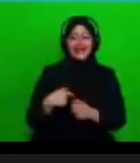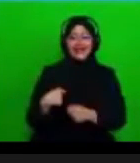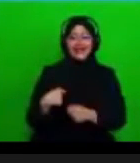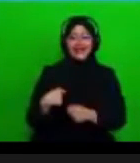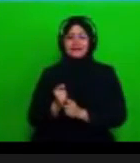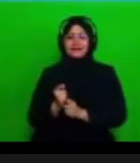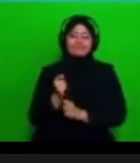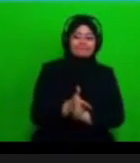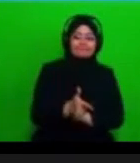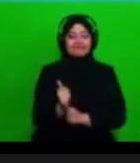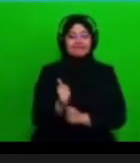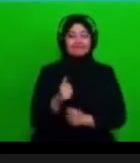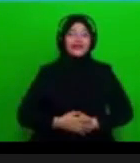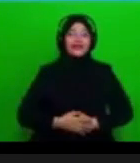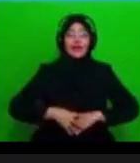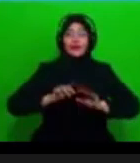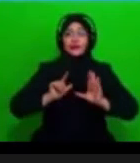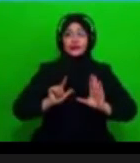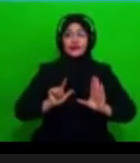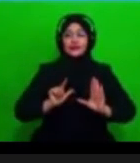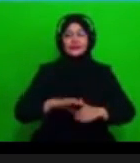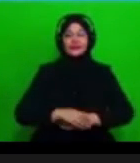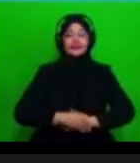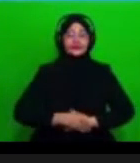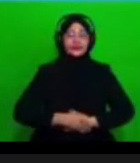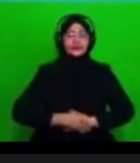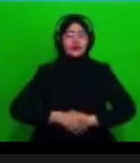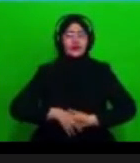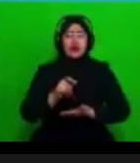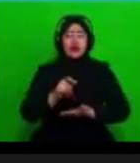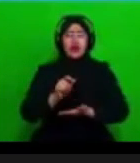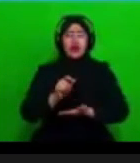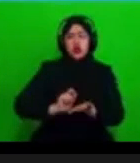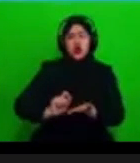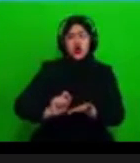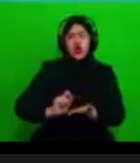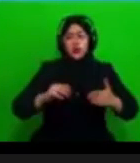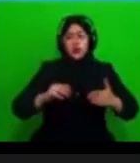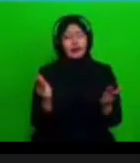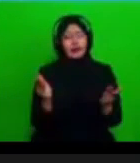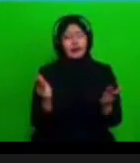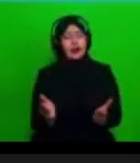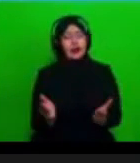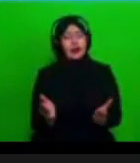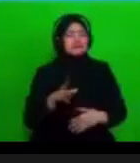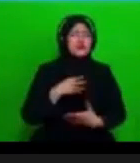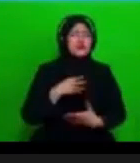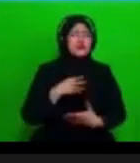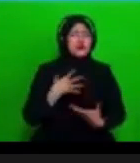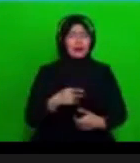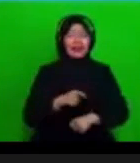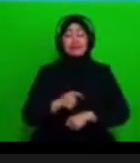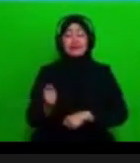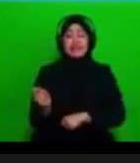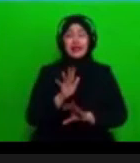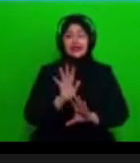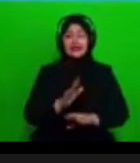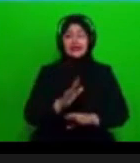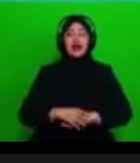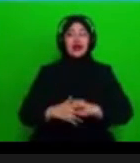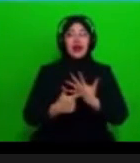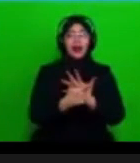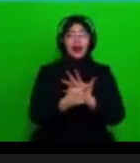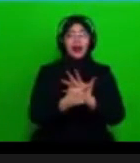6, sudah, yang 7. Kemudian 7, sekolah penggerak. Ini mungkin saya agak percepat ya,